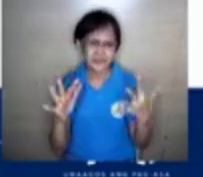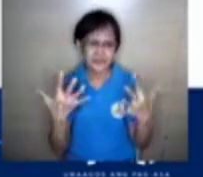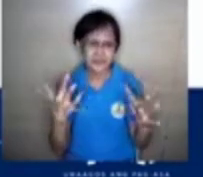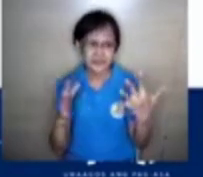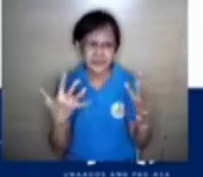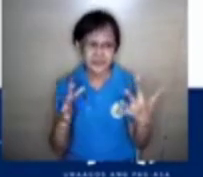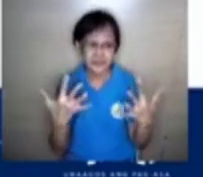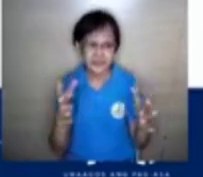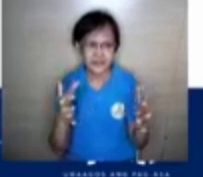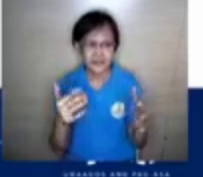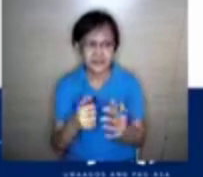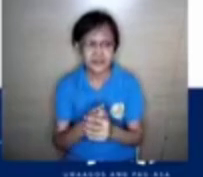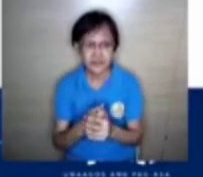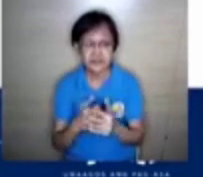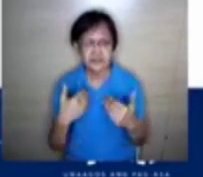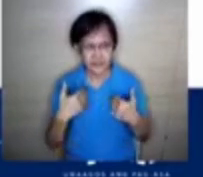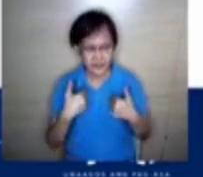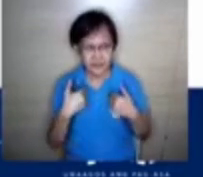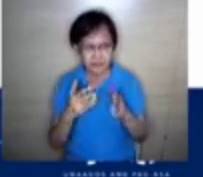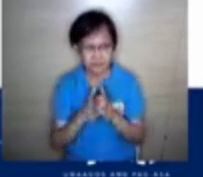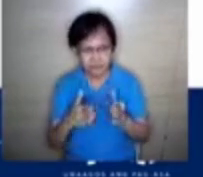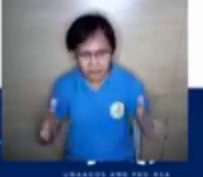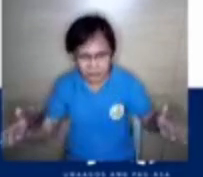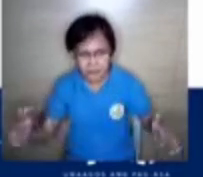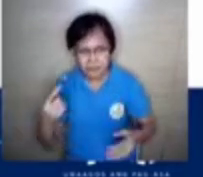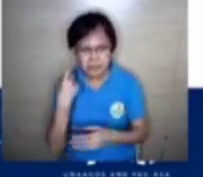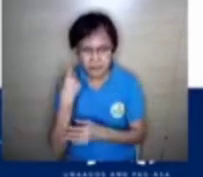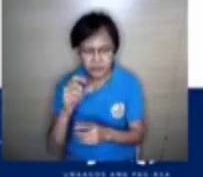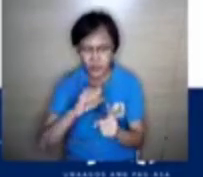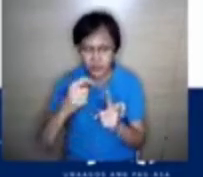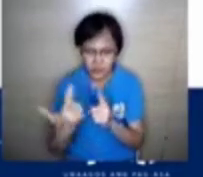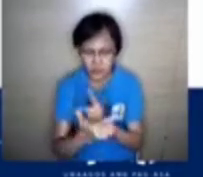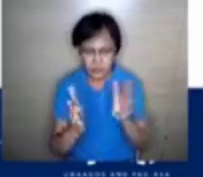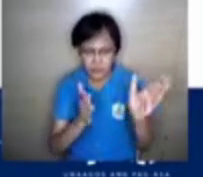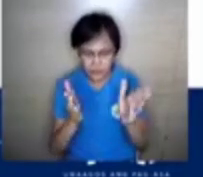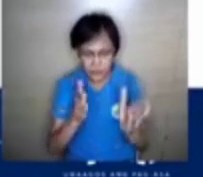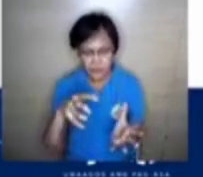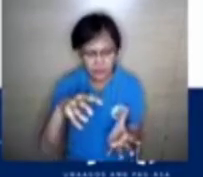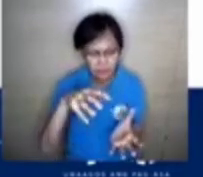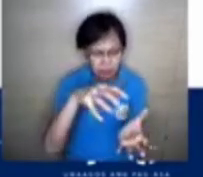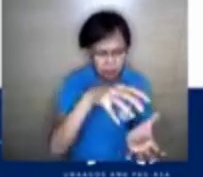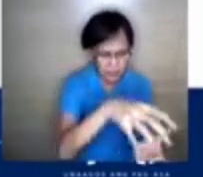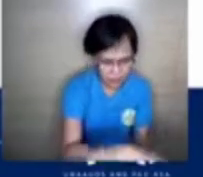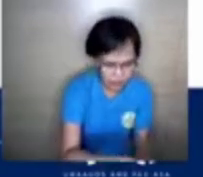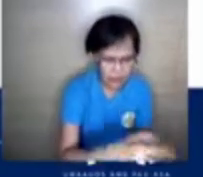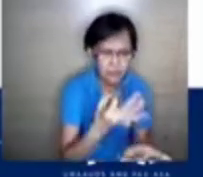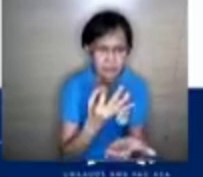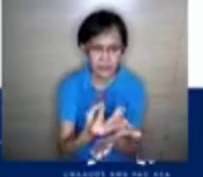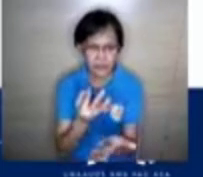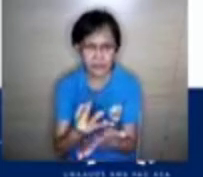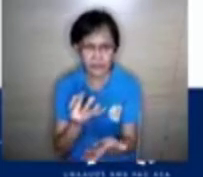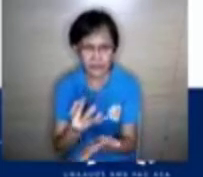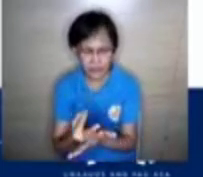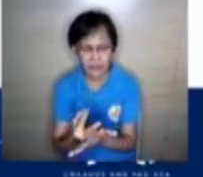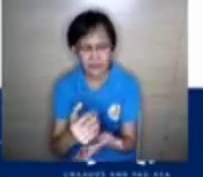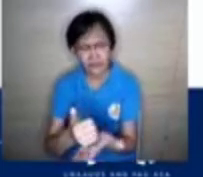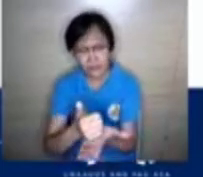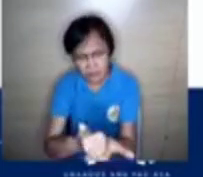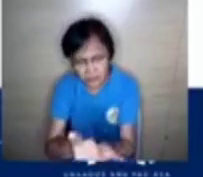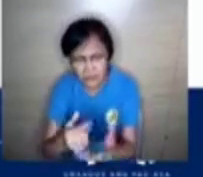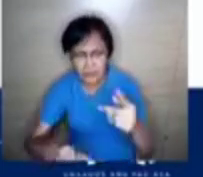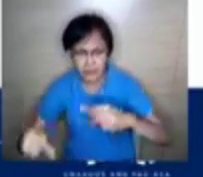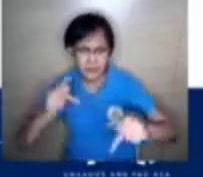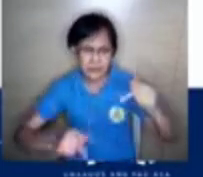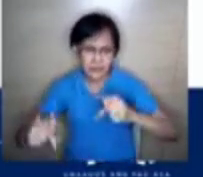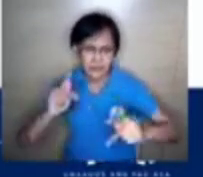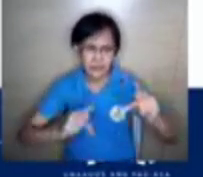Yan po yung nagagamit natin para sa mga social services natin. Dahil ang gobyerno, hindi naman po dapat malaki ang savings.